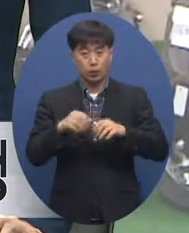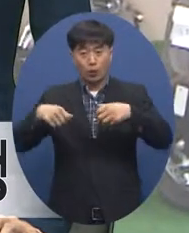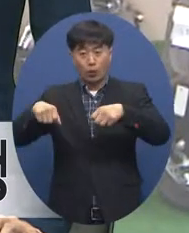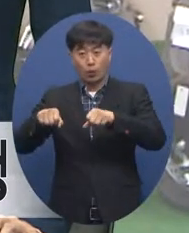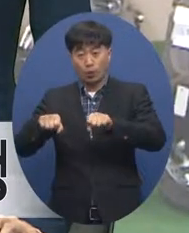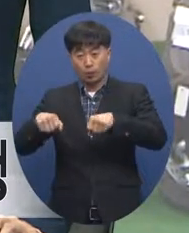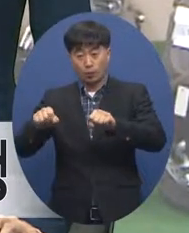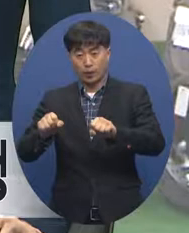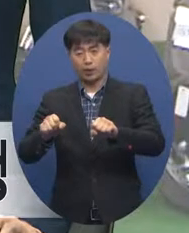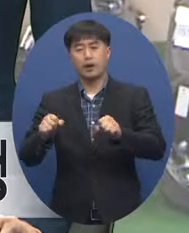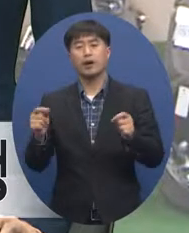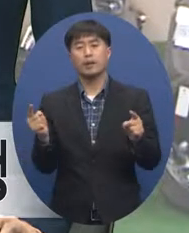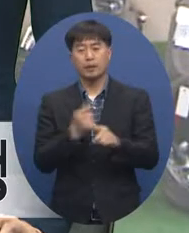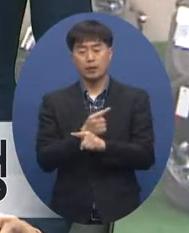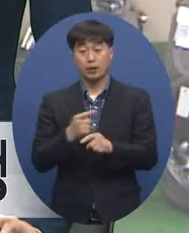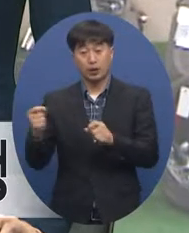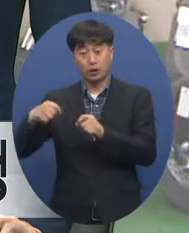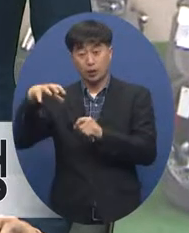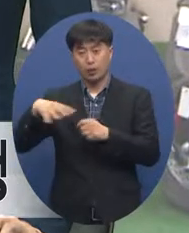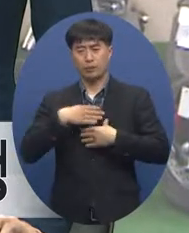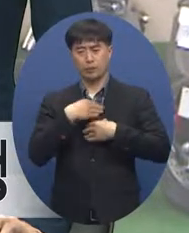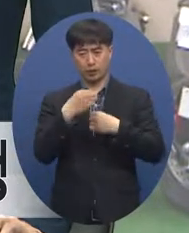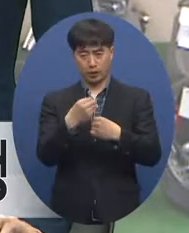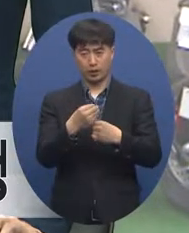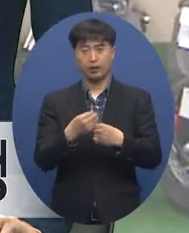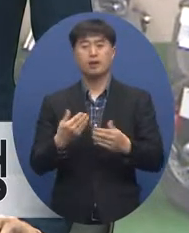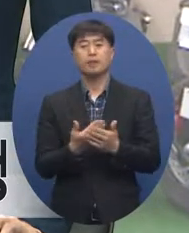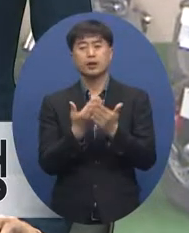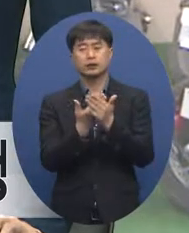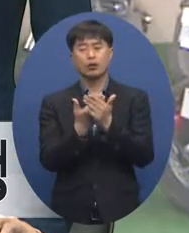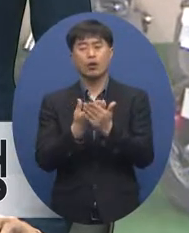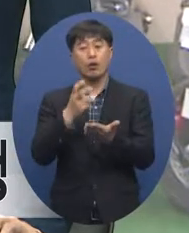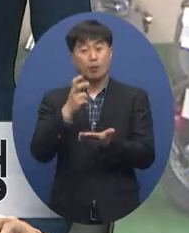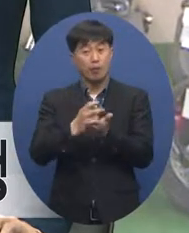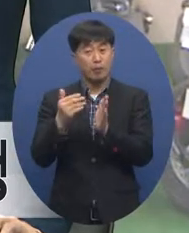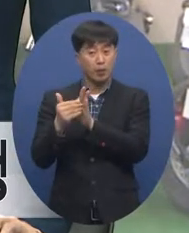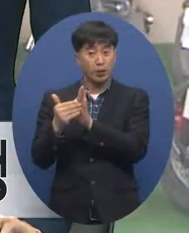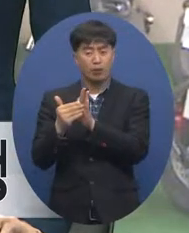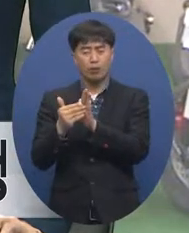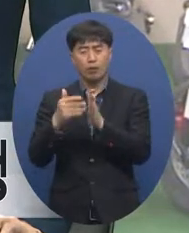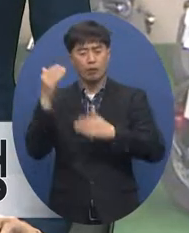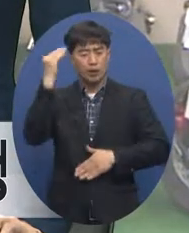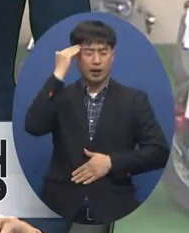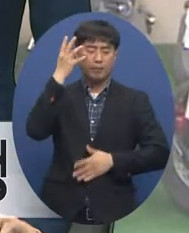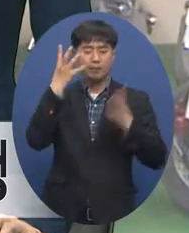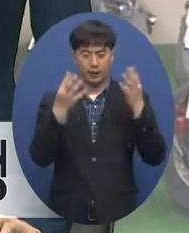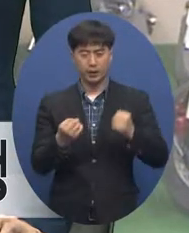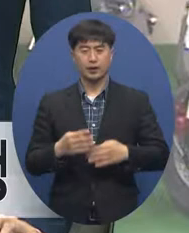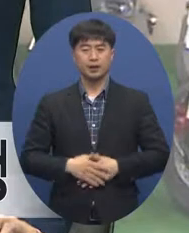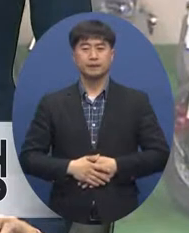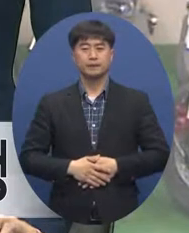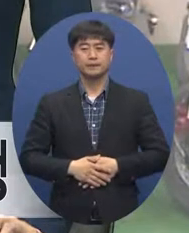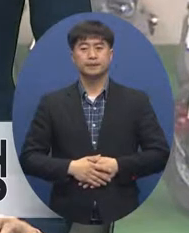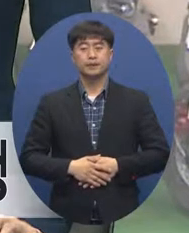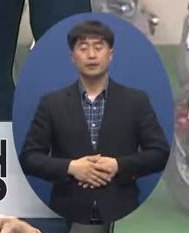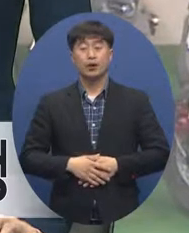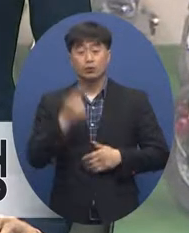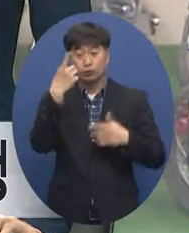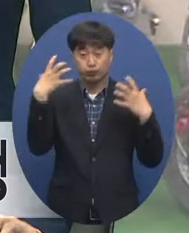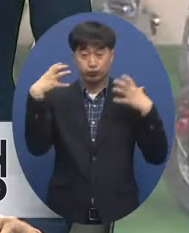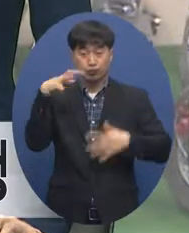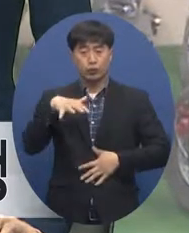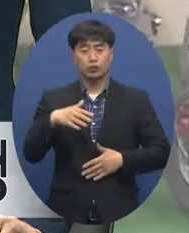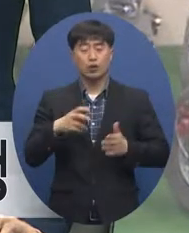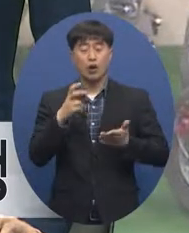대신 가까운 거리로 갈때 편하긴 한데 활성화되기엔 규제가 큰 걸림돌이 되고 있습니다. 경기도가